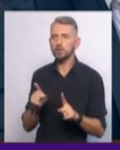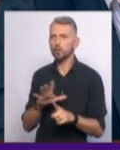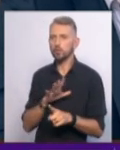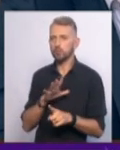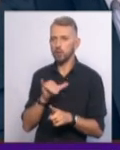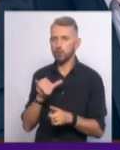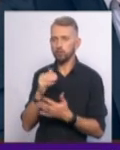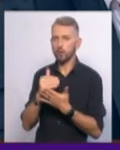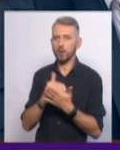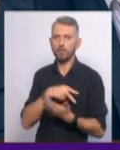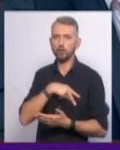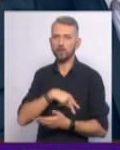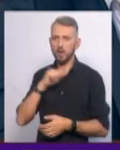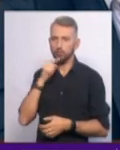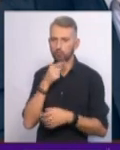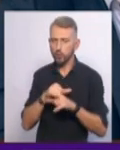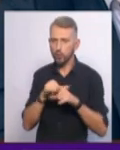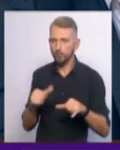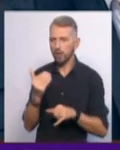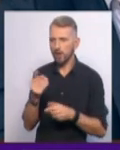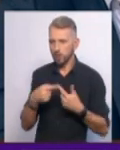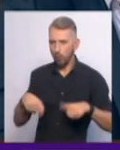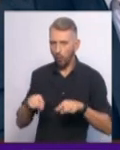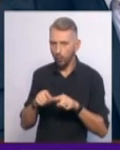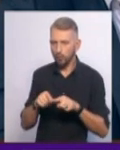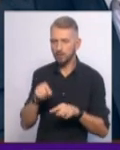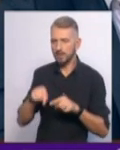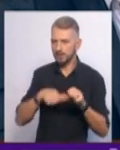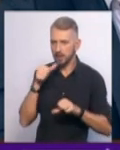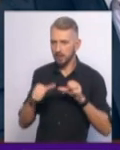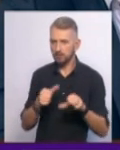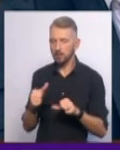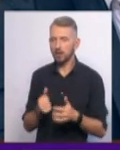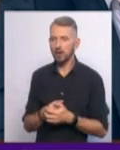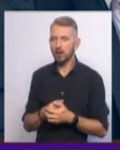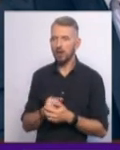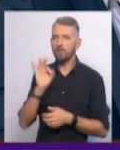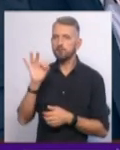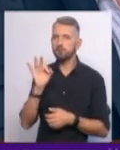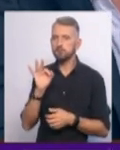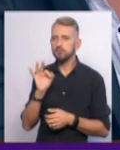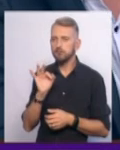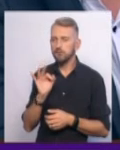у програмі соціально-економічного розвитку, на ваш округ на цей рік, скільки відсотково